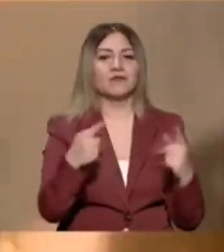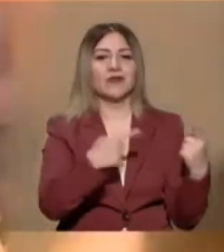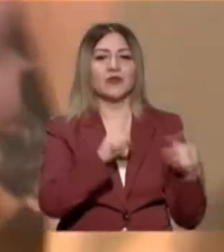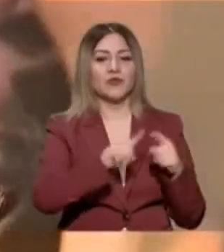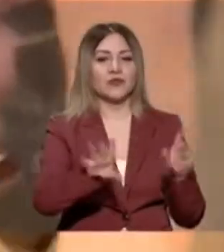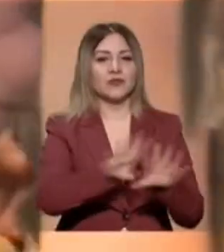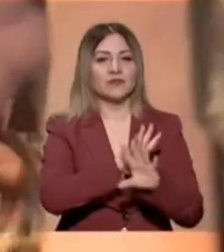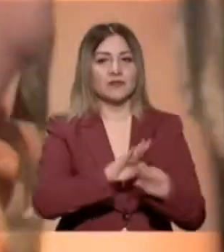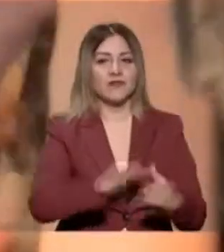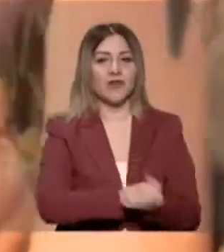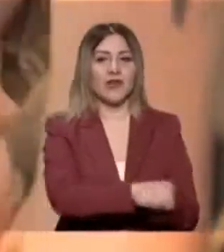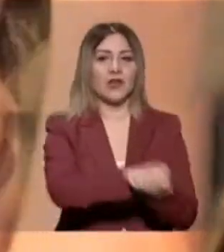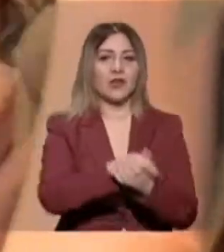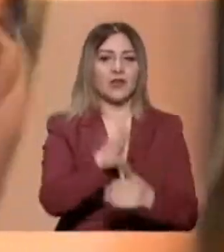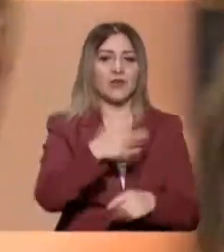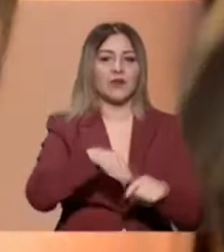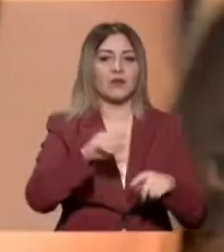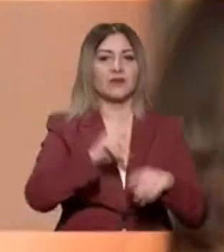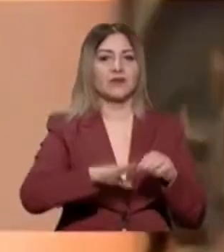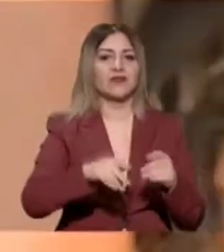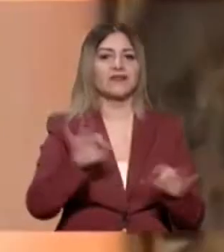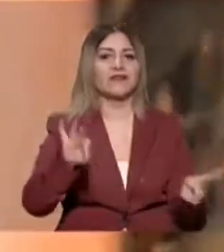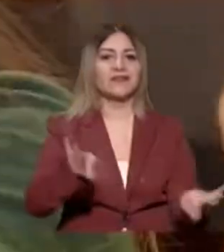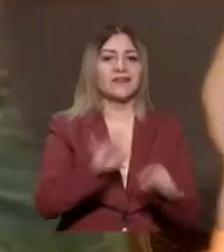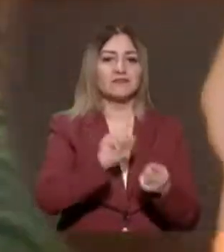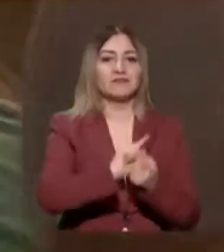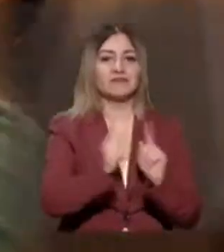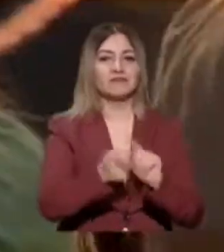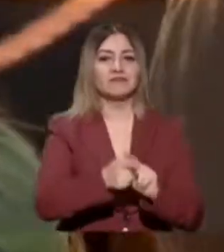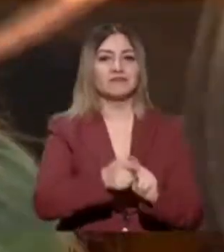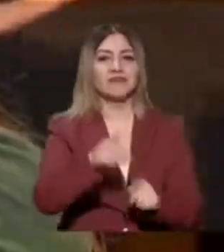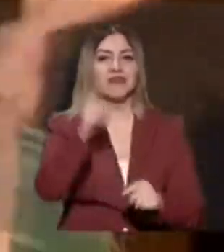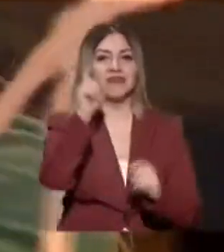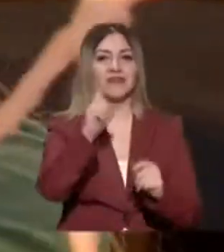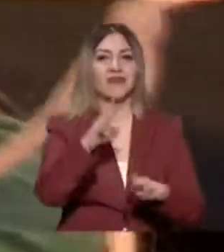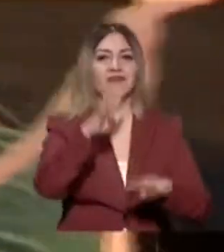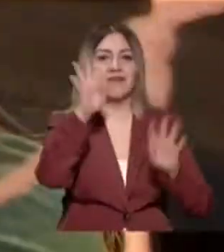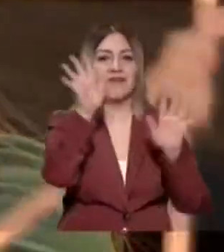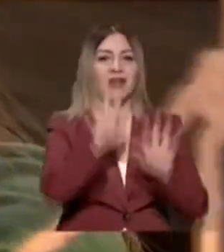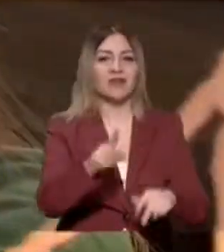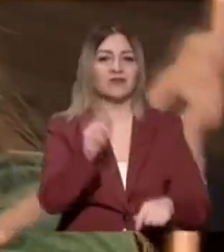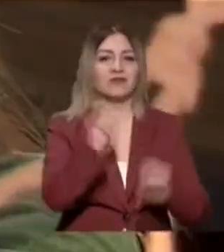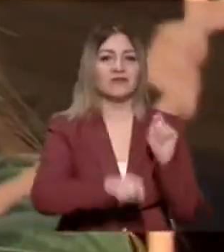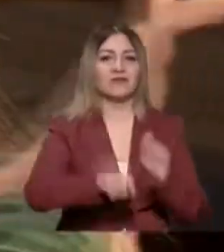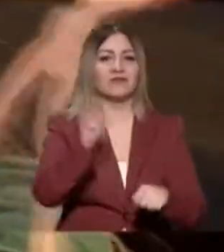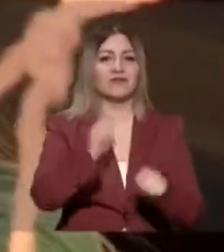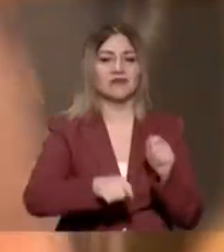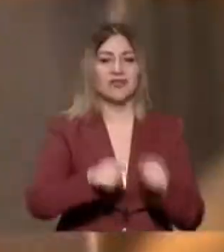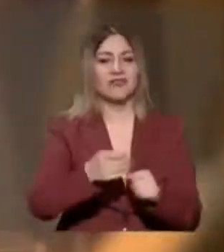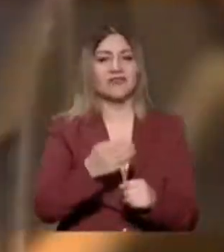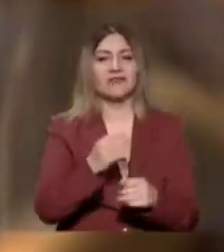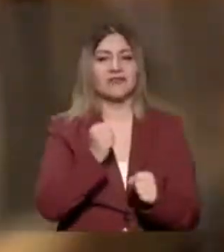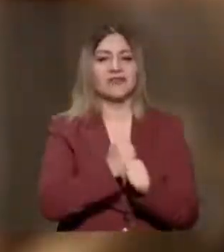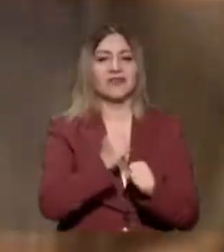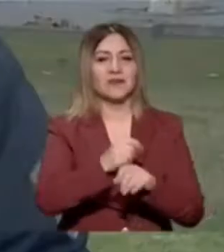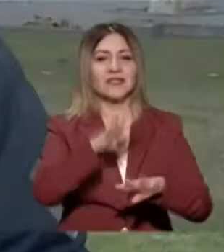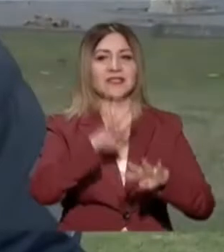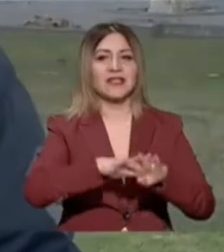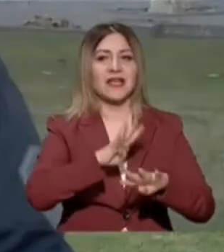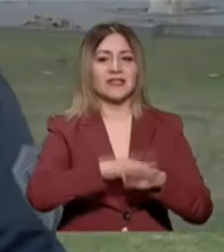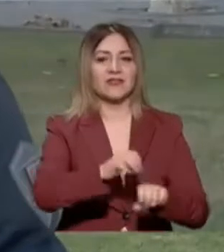հարատև խաղաղություն լինի։ Բոլորի մատները գործիքների փոխարեն գործ ունեին բեմից կախված փարաքույրների հետ, քողարկող ցանցեր էին